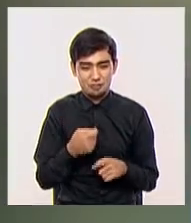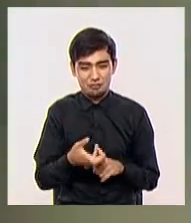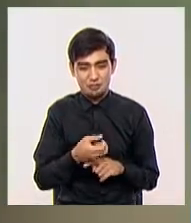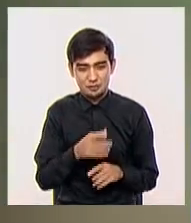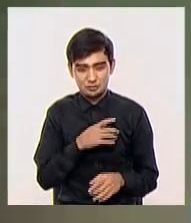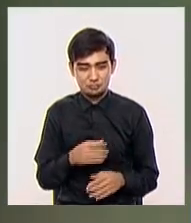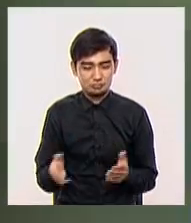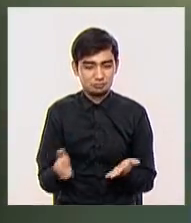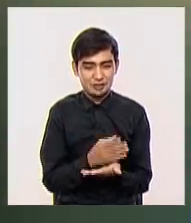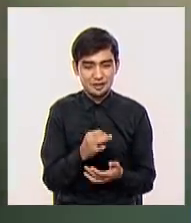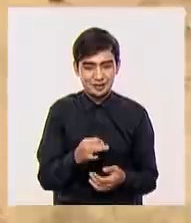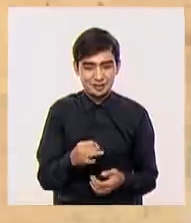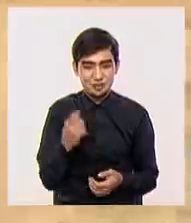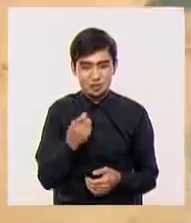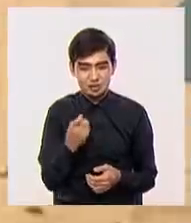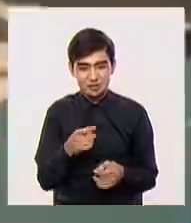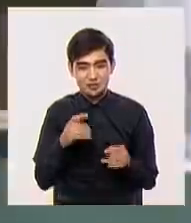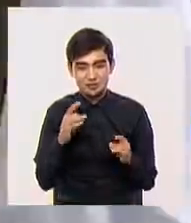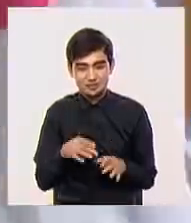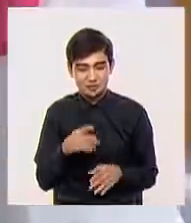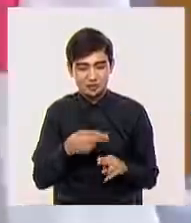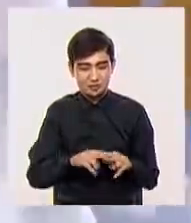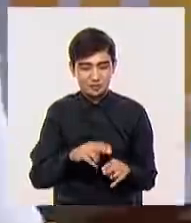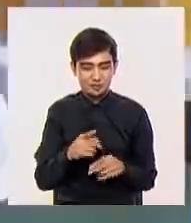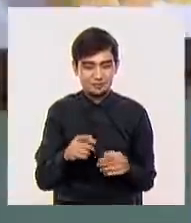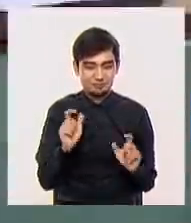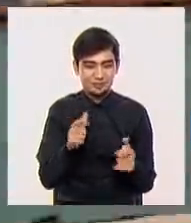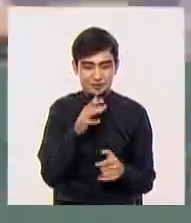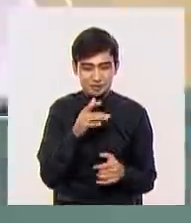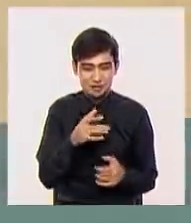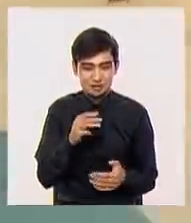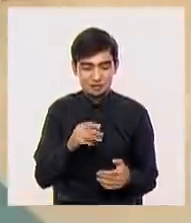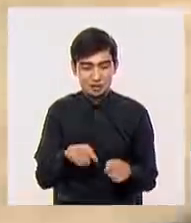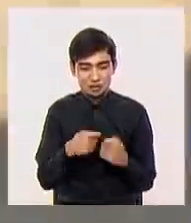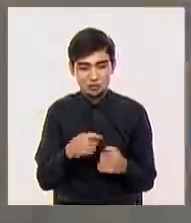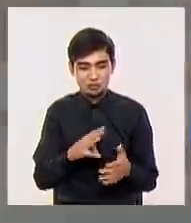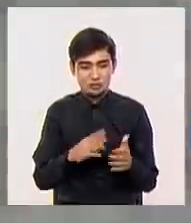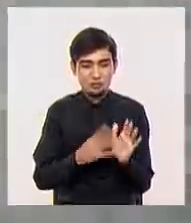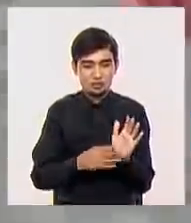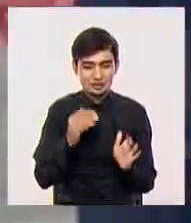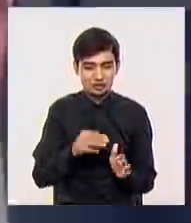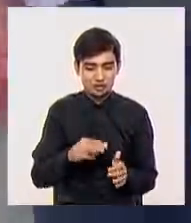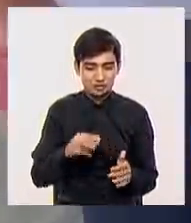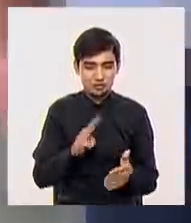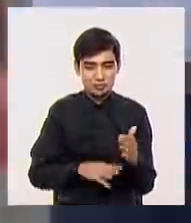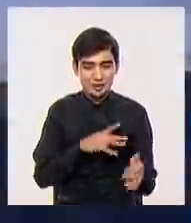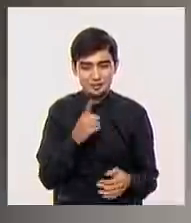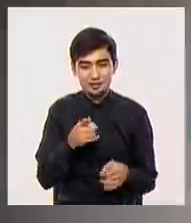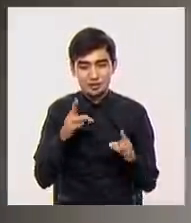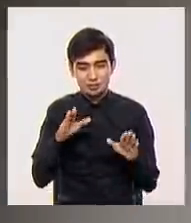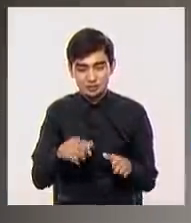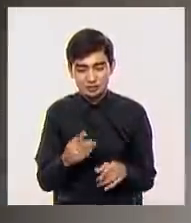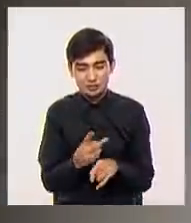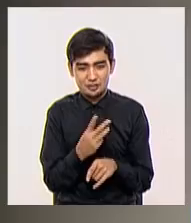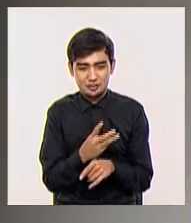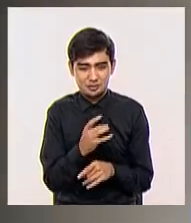кейбір мейрамхана иелеріне карантин талаптарын бұзған үшін 90 мың теңге көлемінде айыппұл салынса да елемейді. Өткені бір мейрамханада бірнеше рет той болып